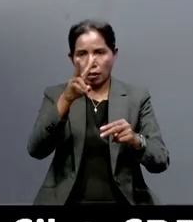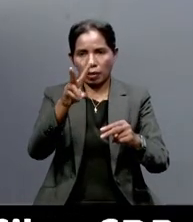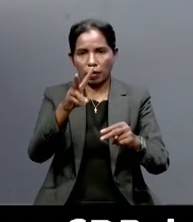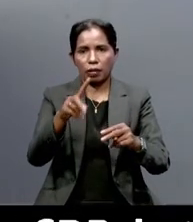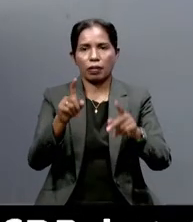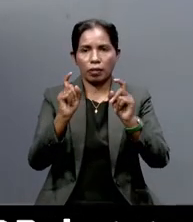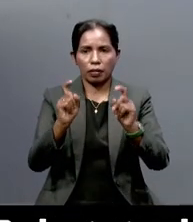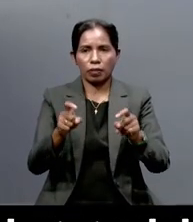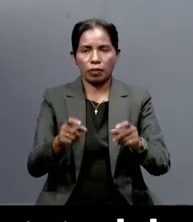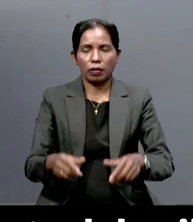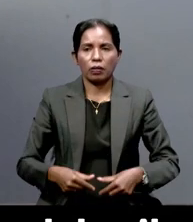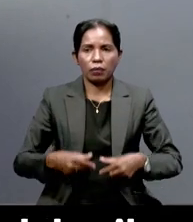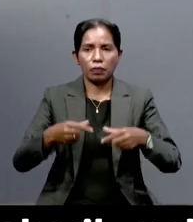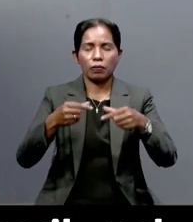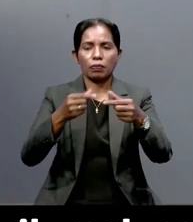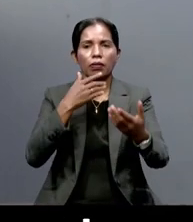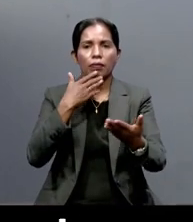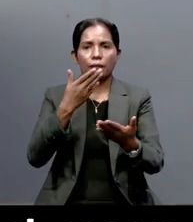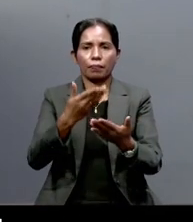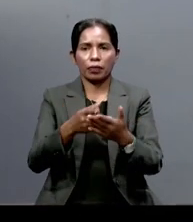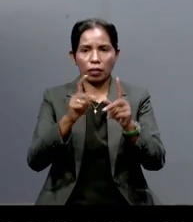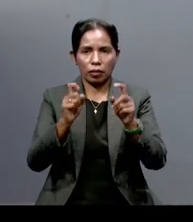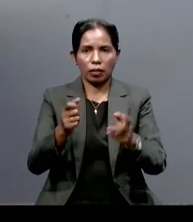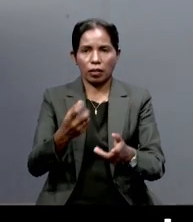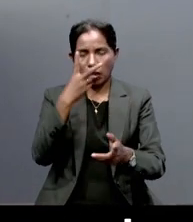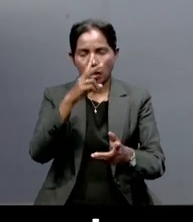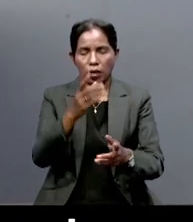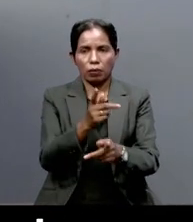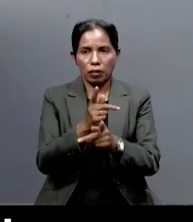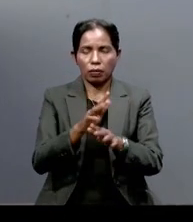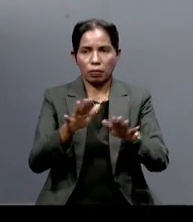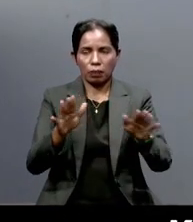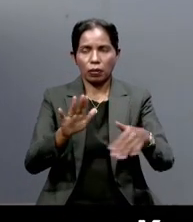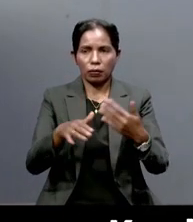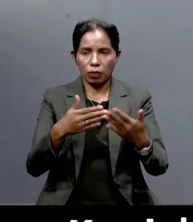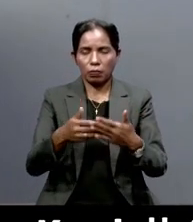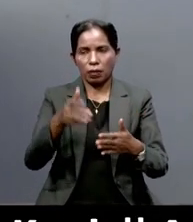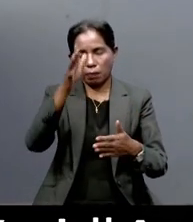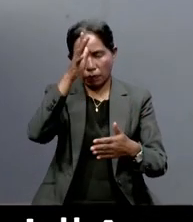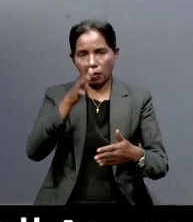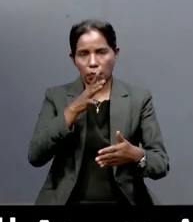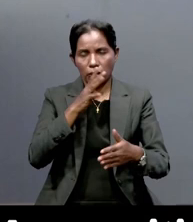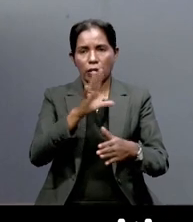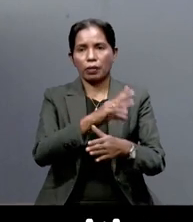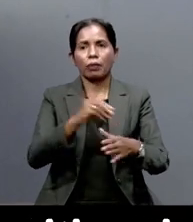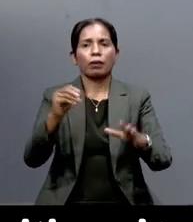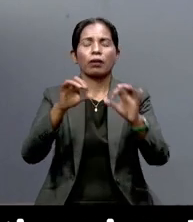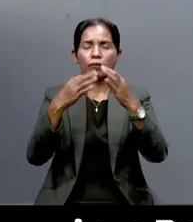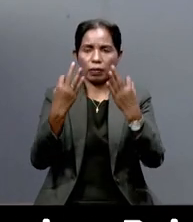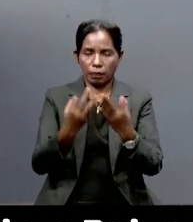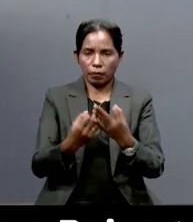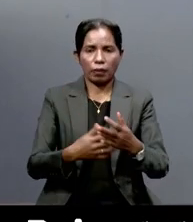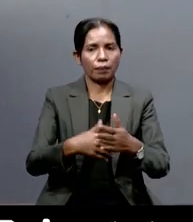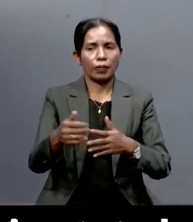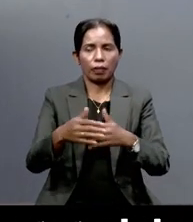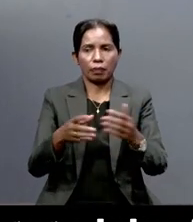que fo proteção, não tem que assegura a labarik ser ne maka inan-aman família. Então, de labarik